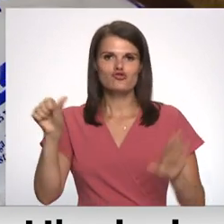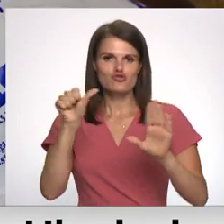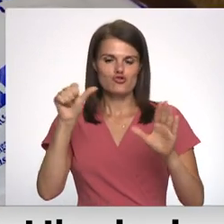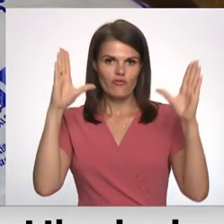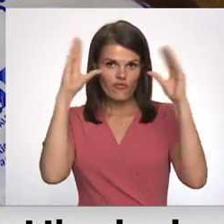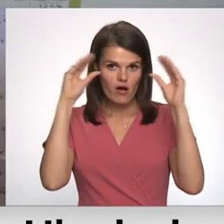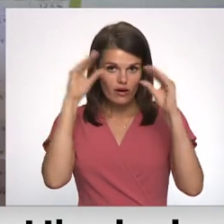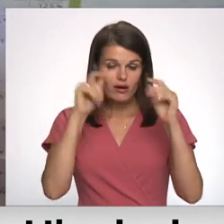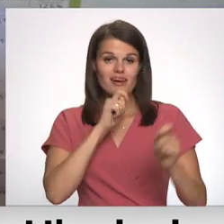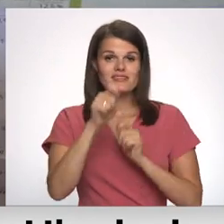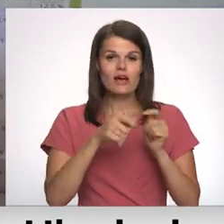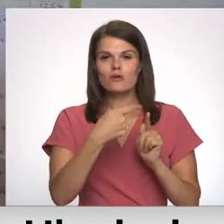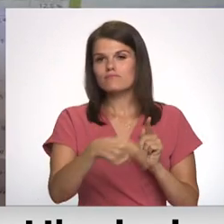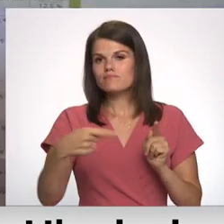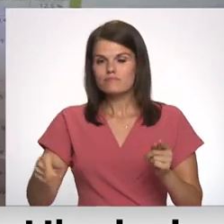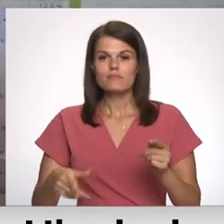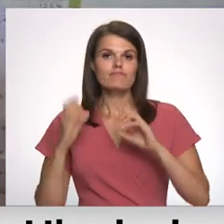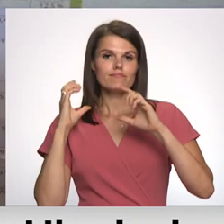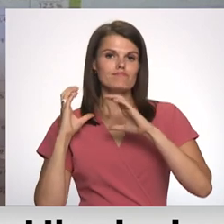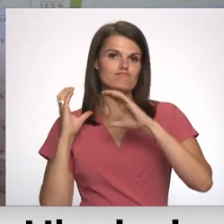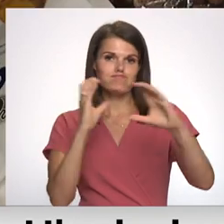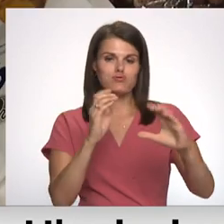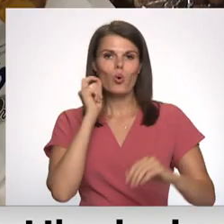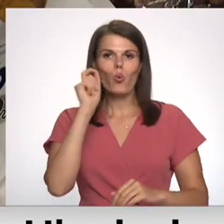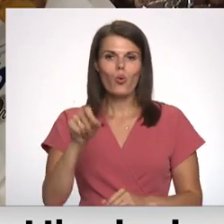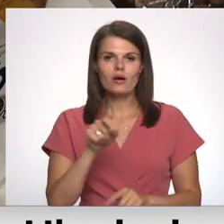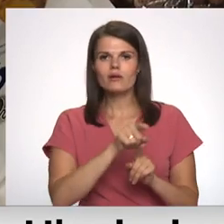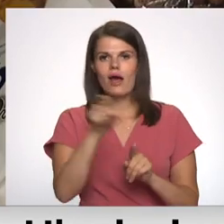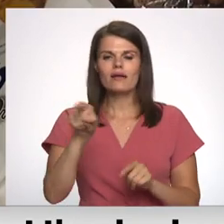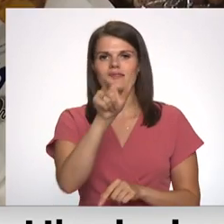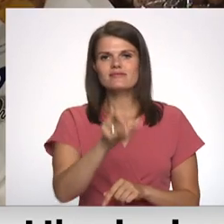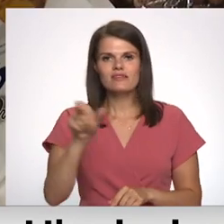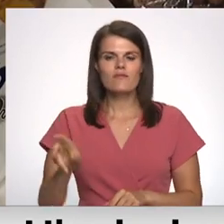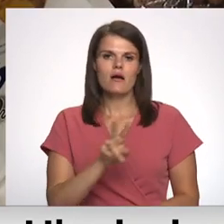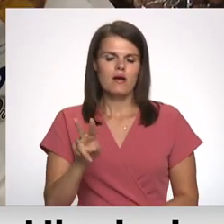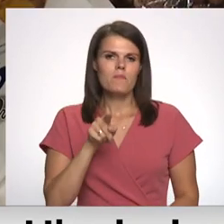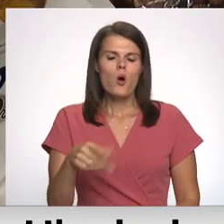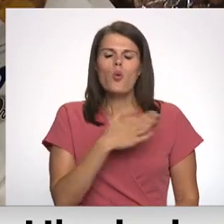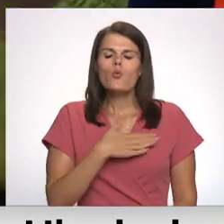vakarā. Saziedotās palīdzības kravas nonāks Ukrainā pie cilvēkiem, kam šīs preces ir ļoti nepieciešamas.